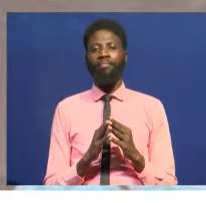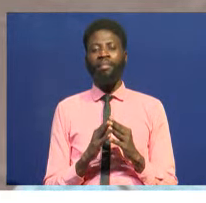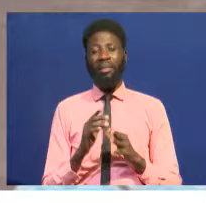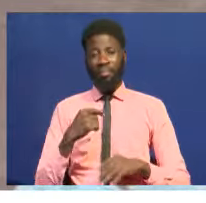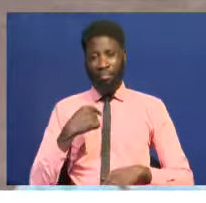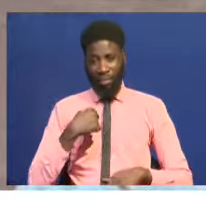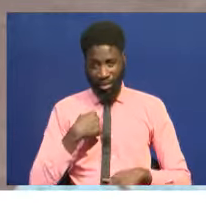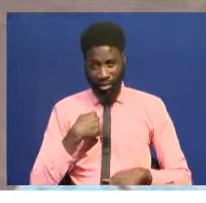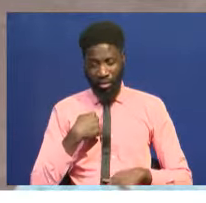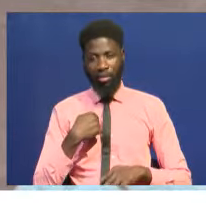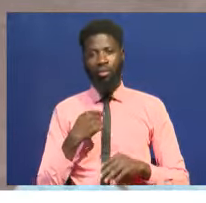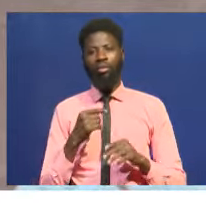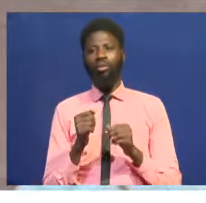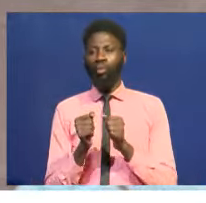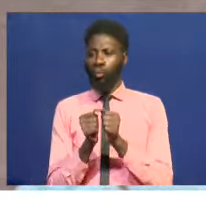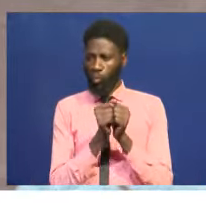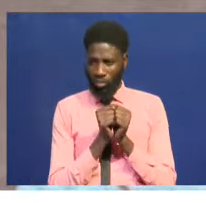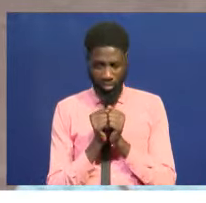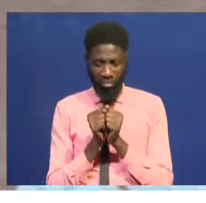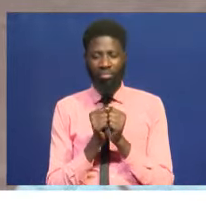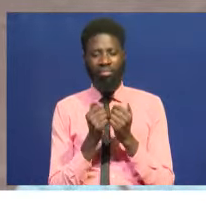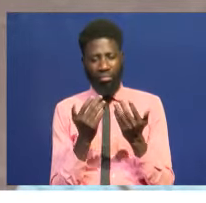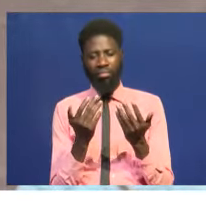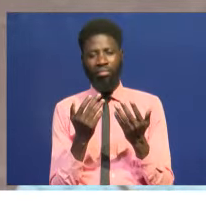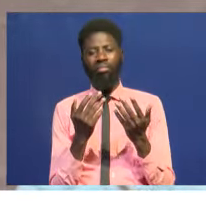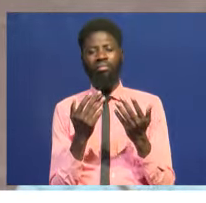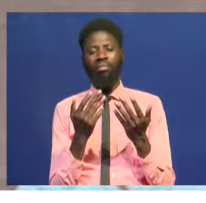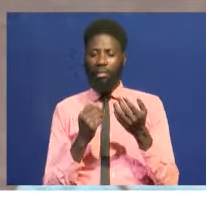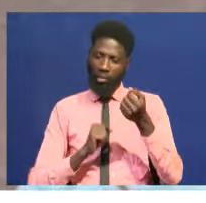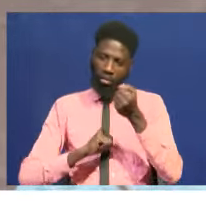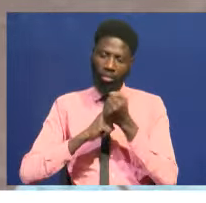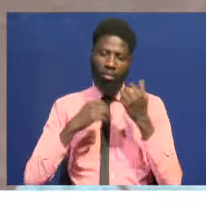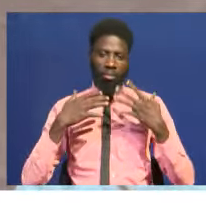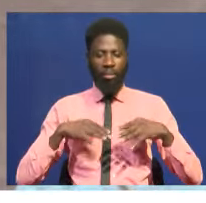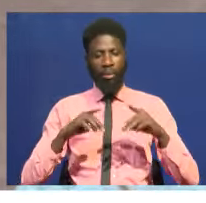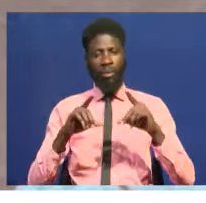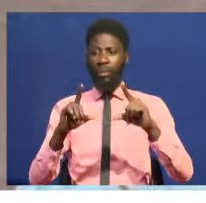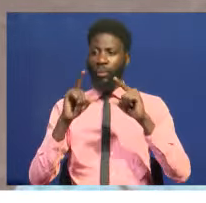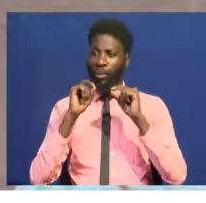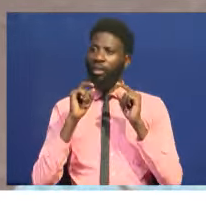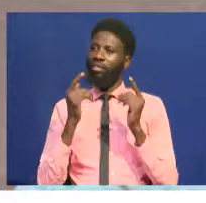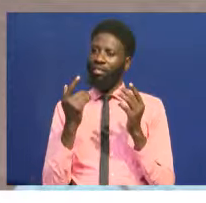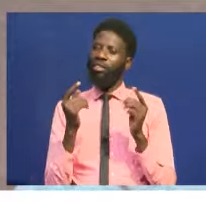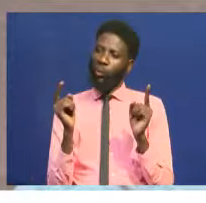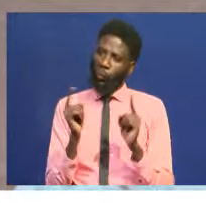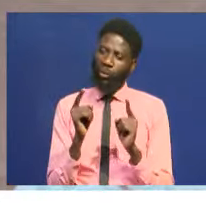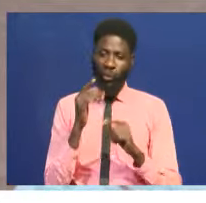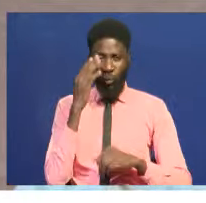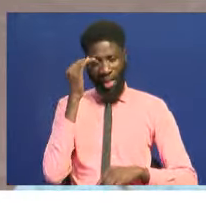naungana na wale wanasema tufupishe, kwa sababu hii mahali ni baridi.